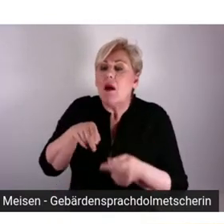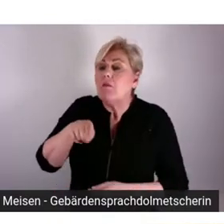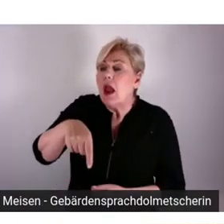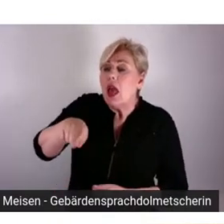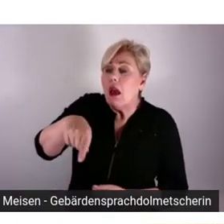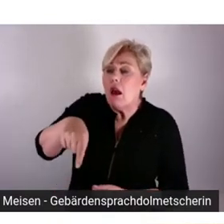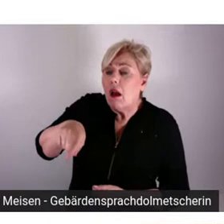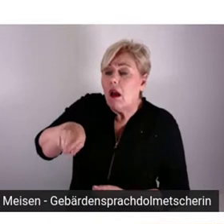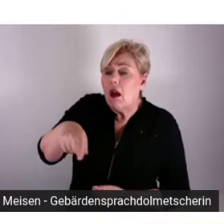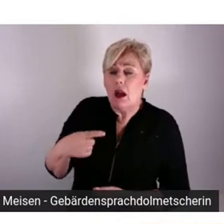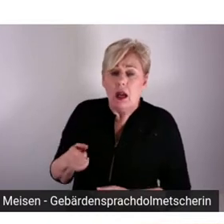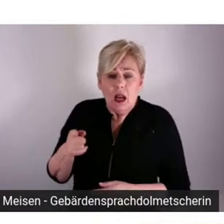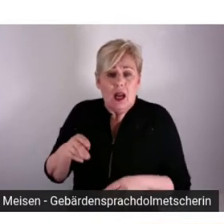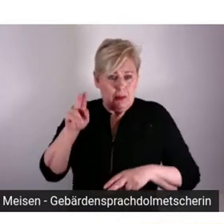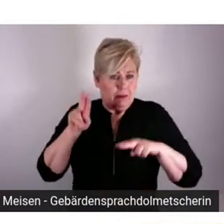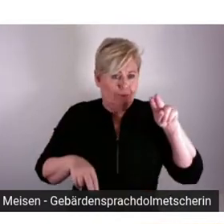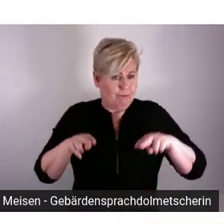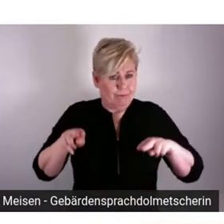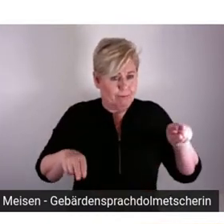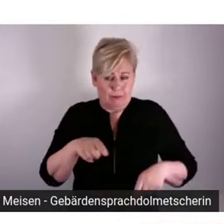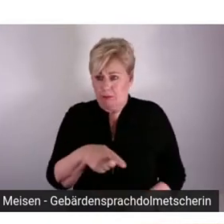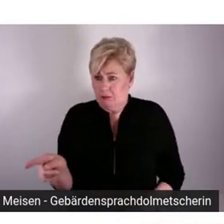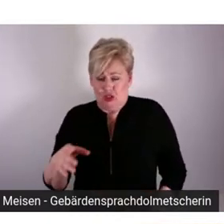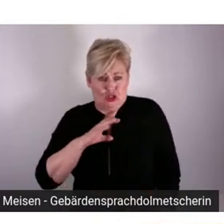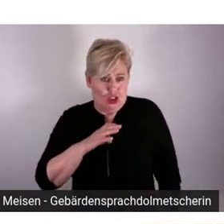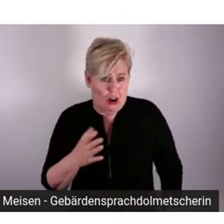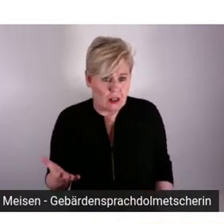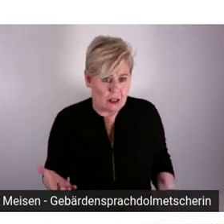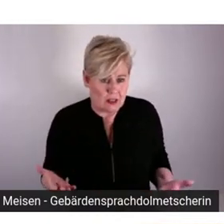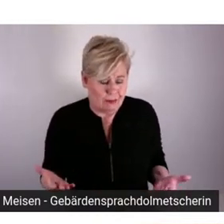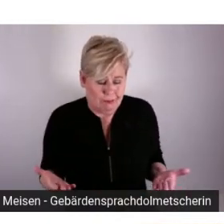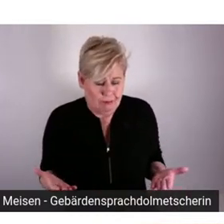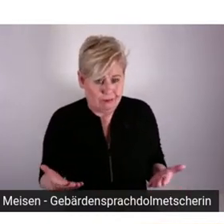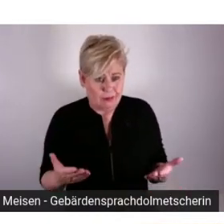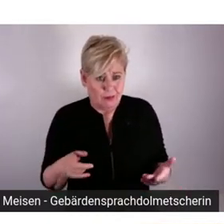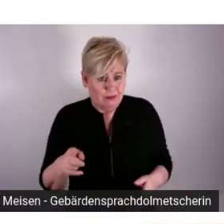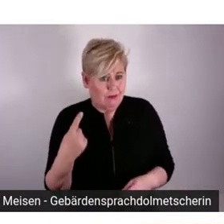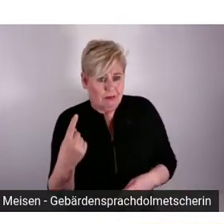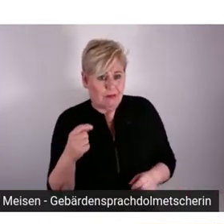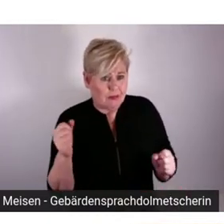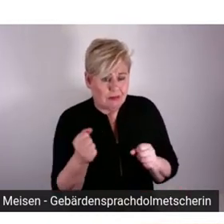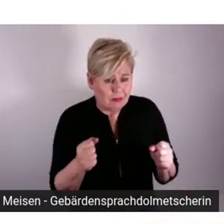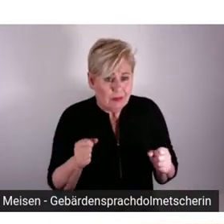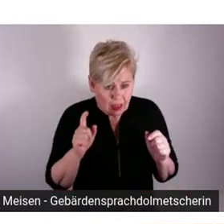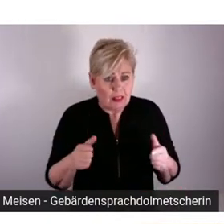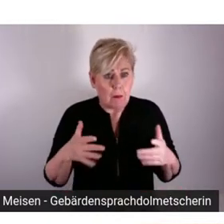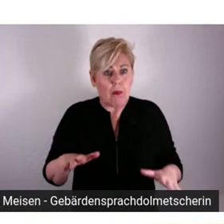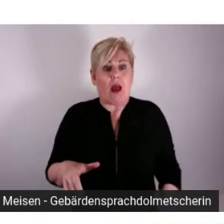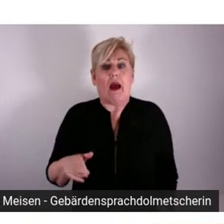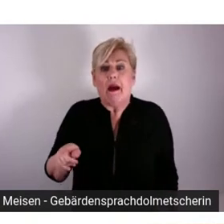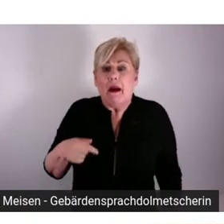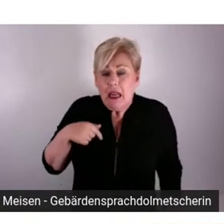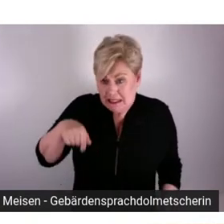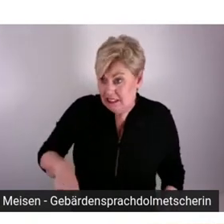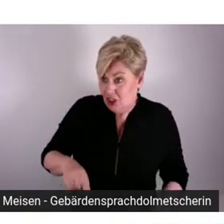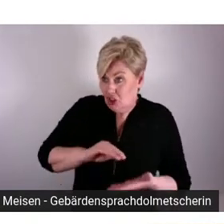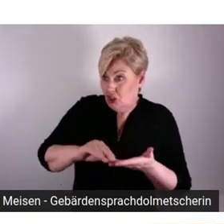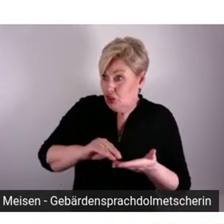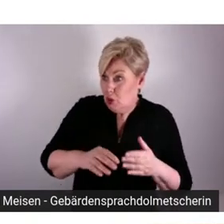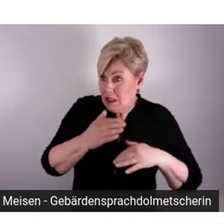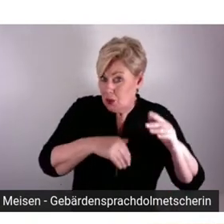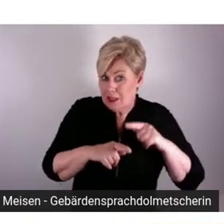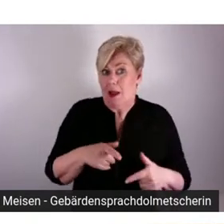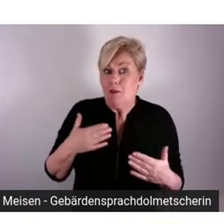eben die unterschiedlichen Startchancen dann eben ja nicht kompensiert werden, sondern sich eher verfestigen in dem jetzigen Schulsystem. Wir